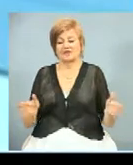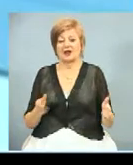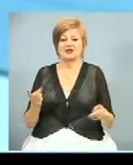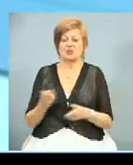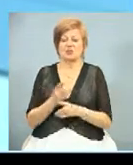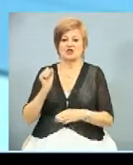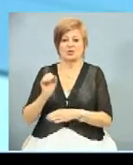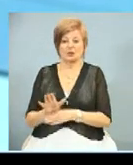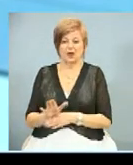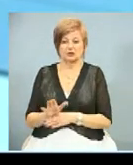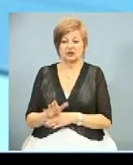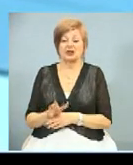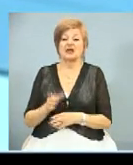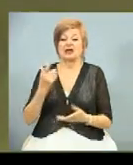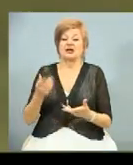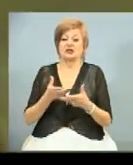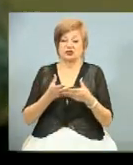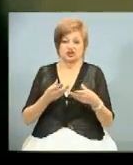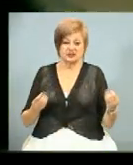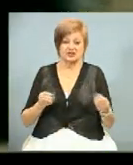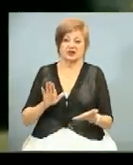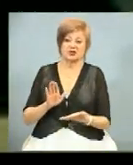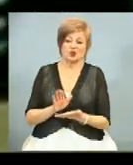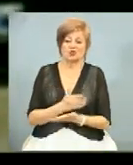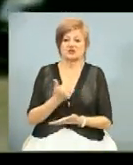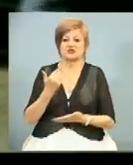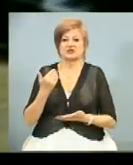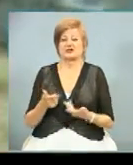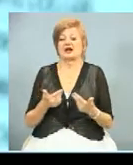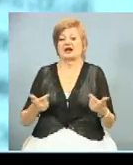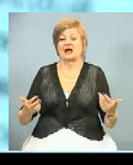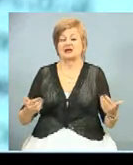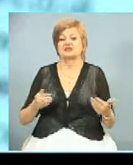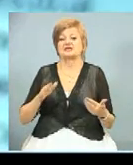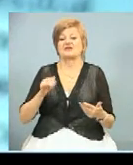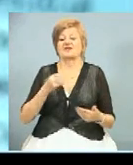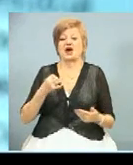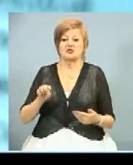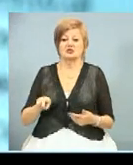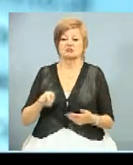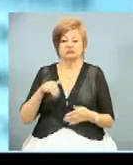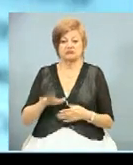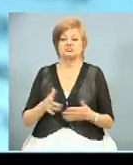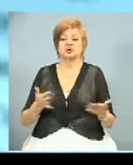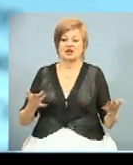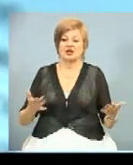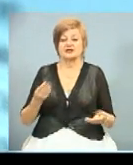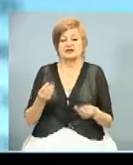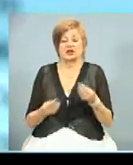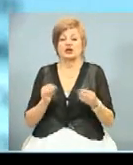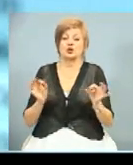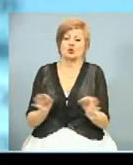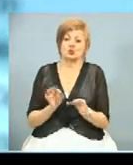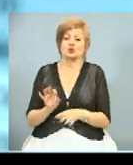команди. Віруси-знищувачі спроможні видаляти з вашого комп'ютера різного роду файли та інформацію – системні файли, ігри,